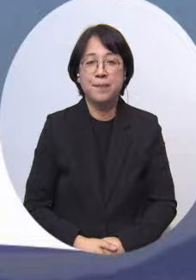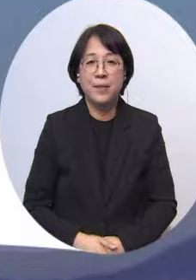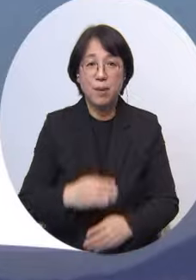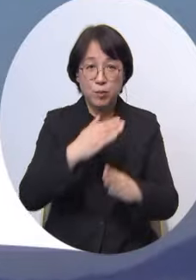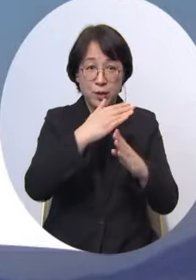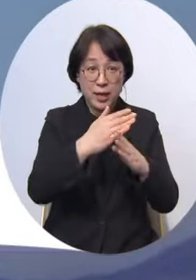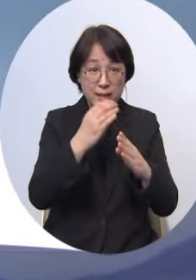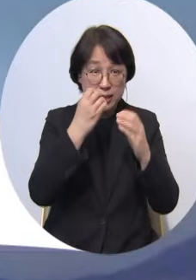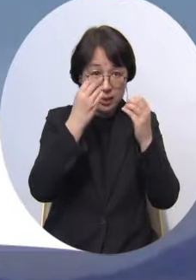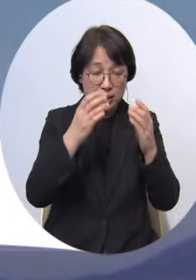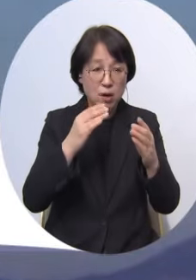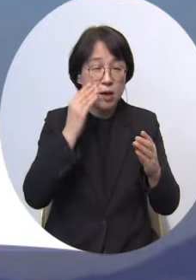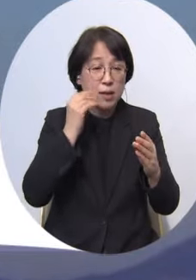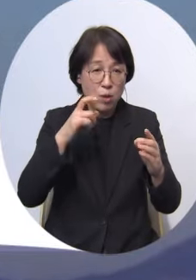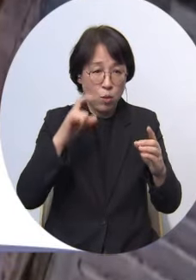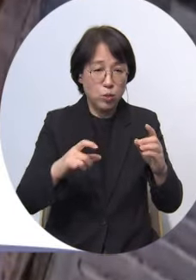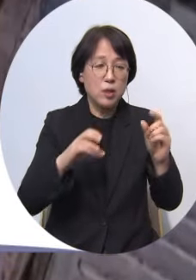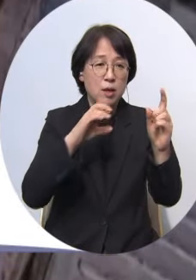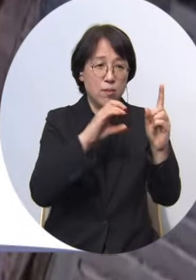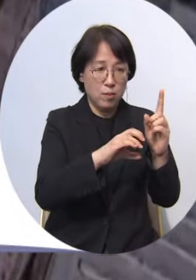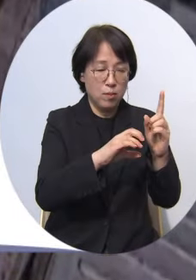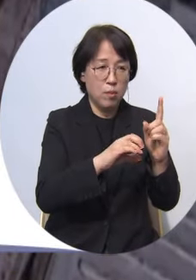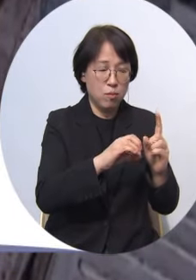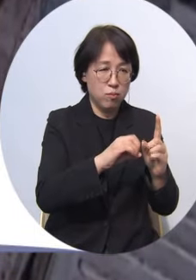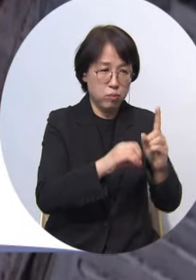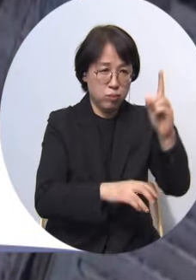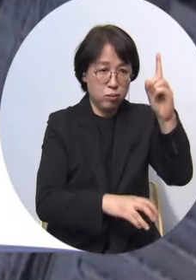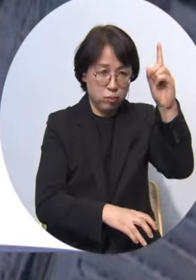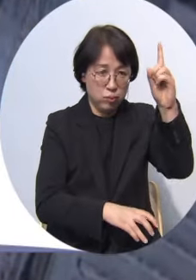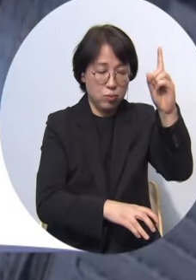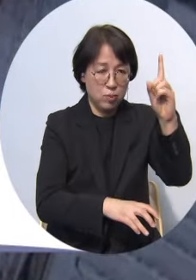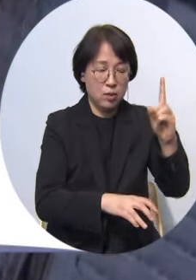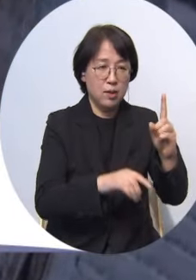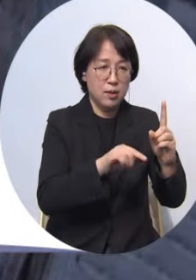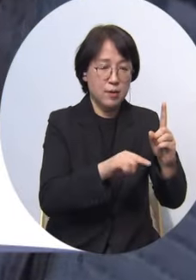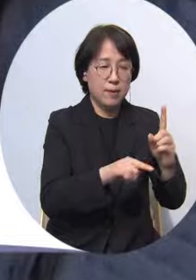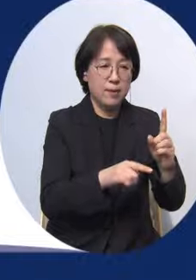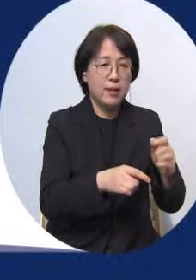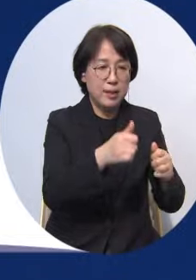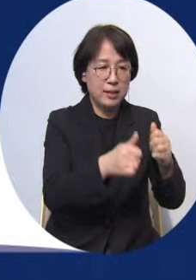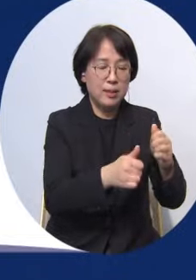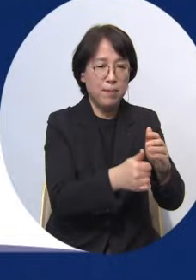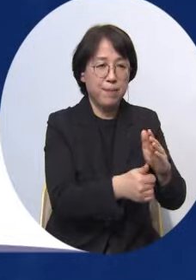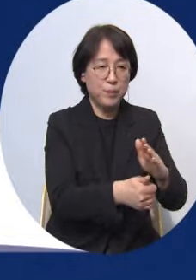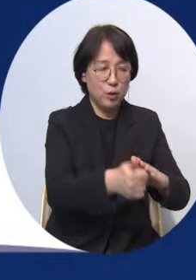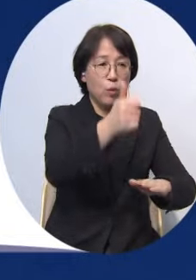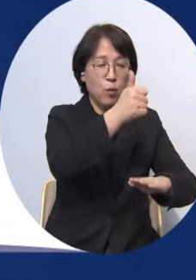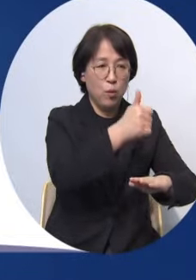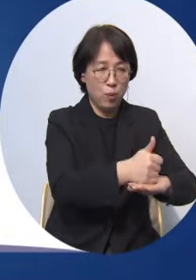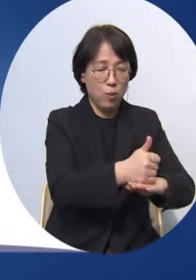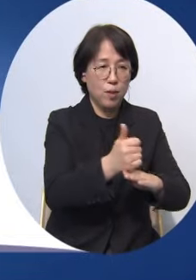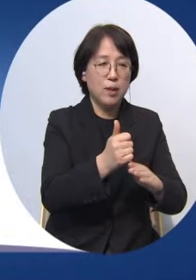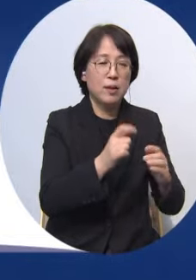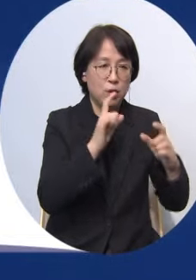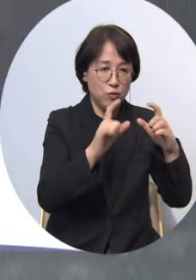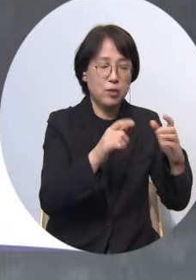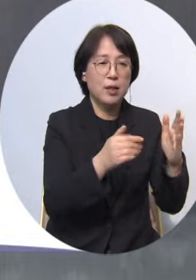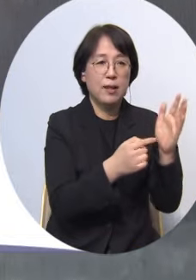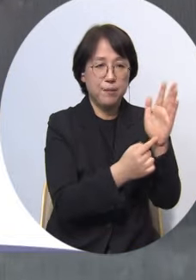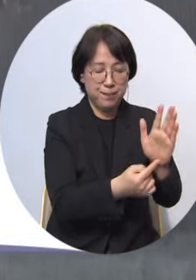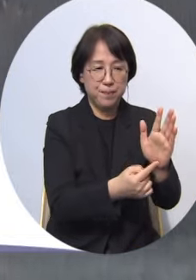북한이 신형 고체 연료 추진체를 사용한 극초음속 중장거리 탄도미사일 IRBM 시험 발사에 성공했다고